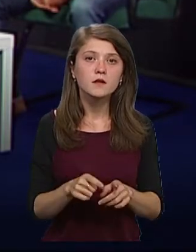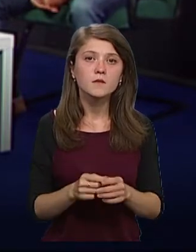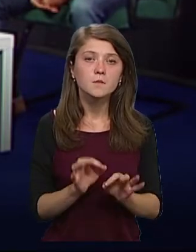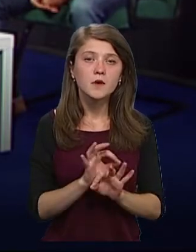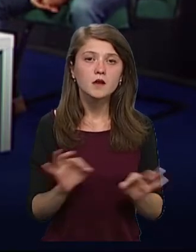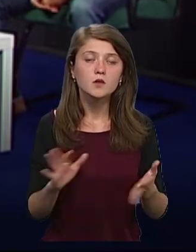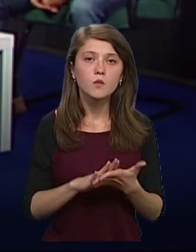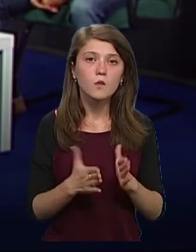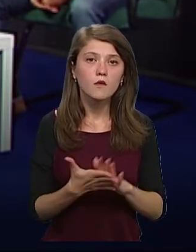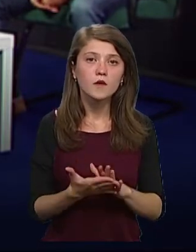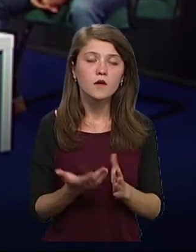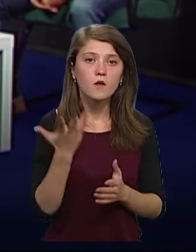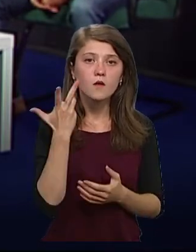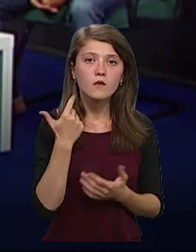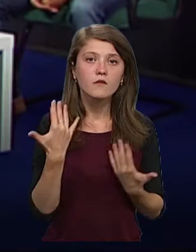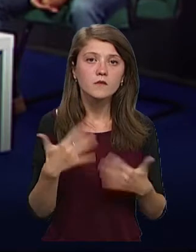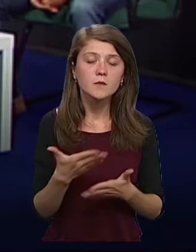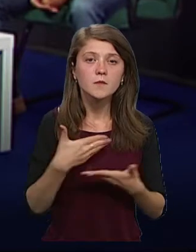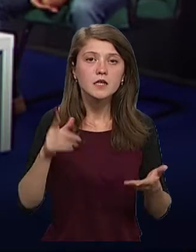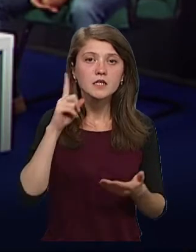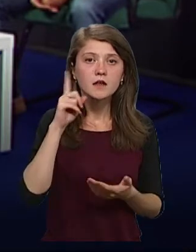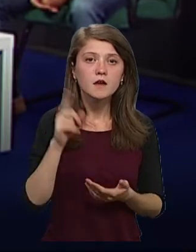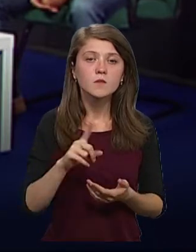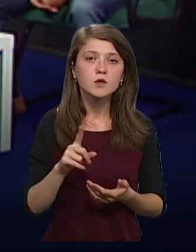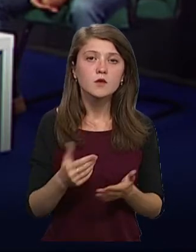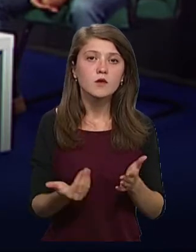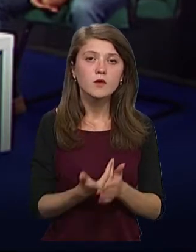прекрасні умови, так, коли вже ми знаємо, що